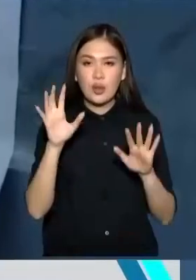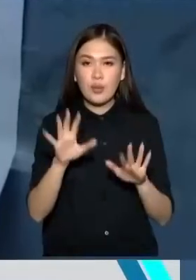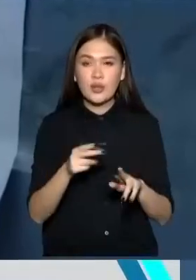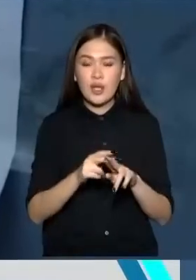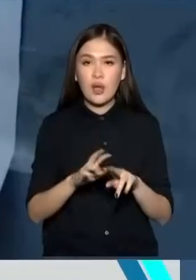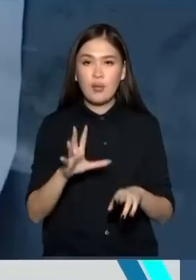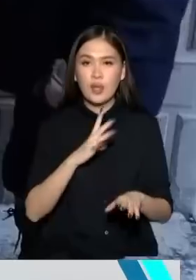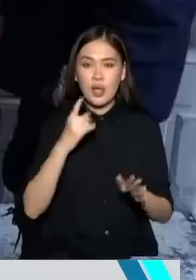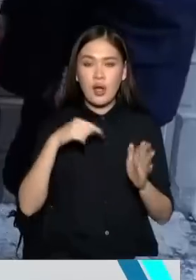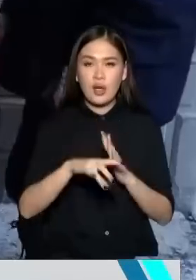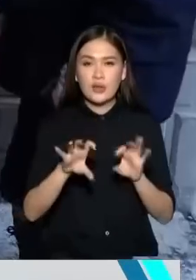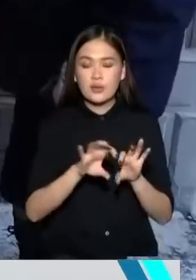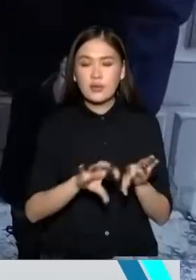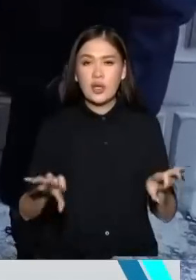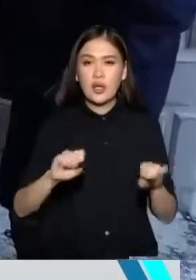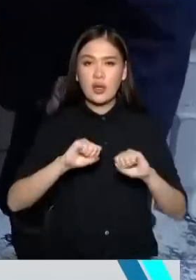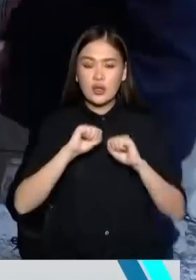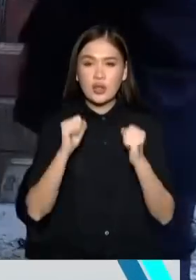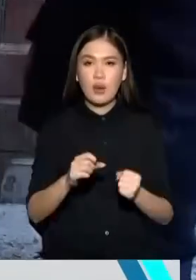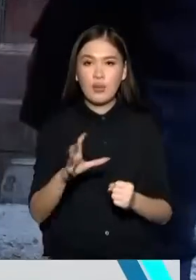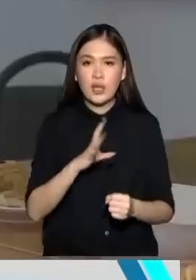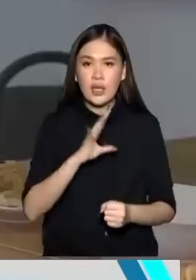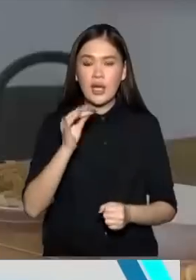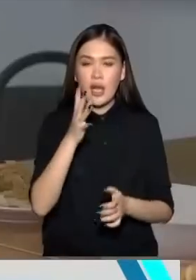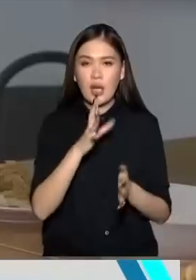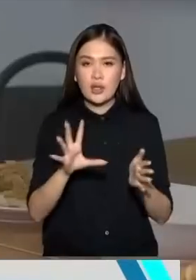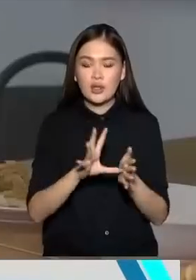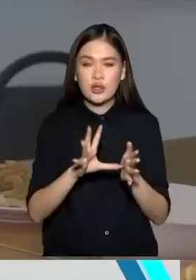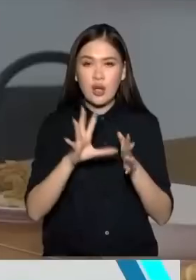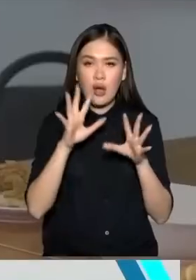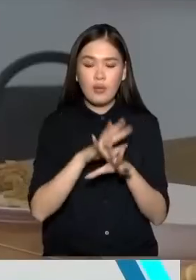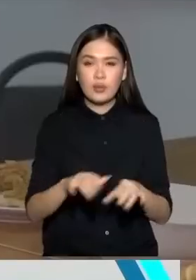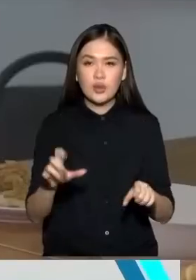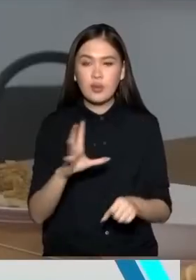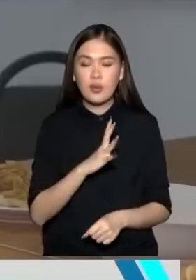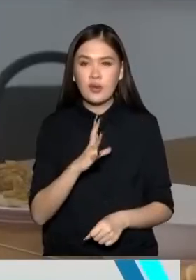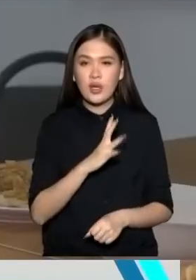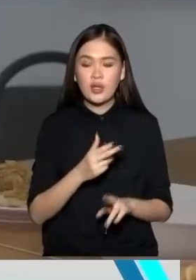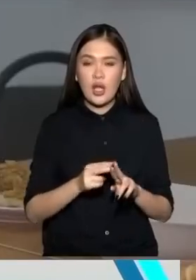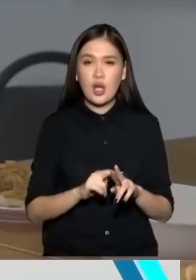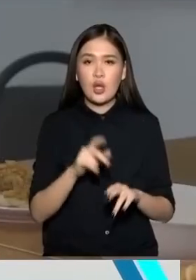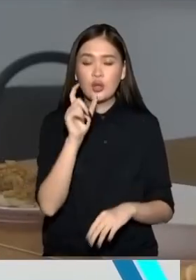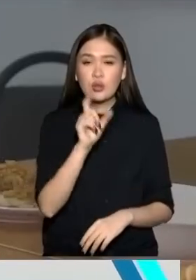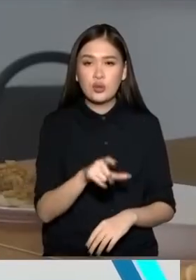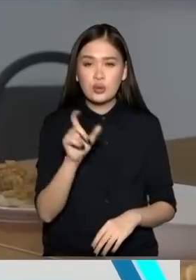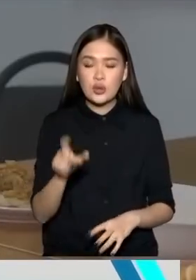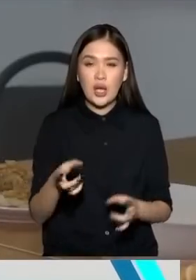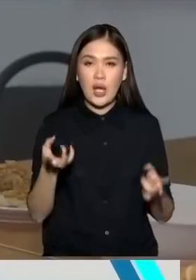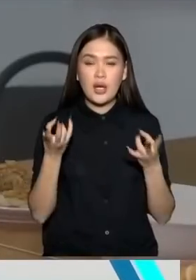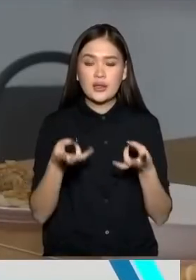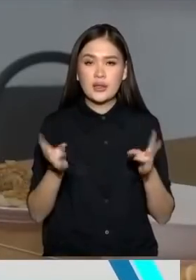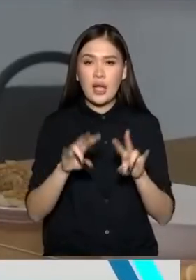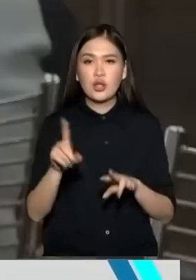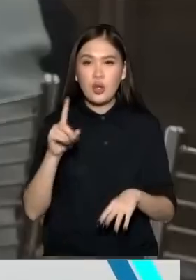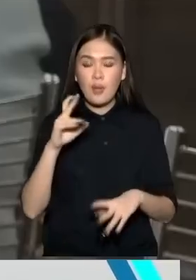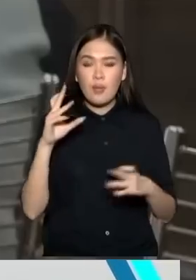замерзла канализация периодически отключают и электричество люди правда вот остались знаете вообще